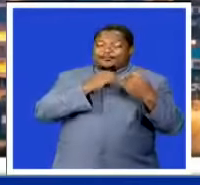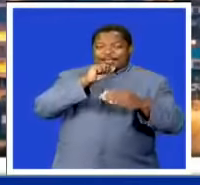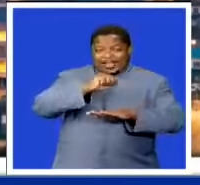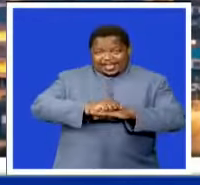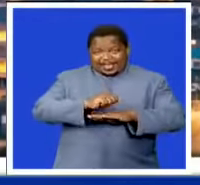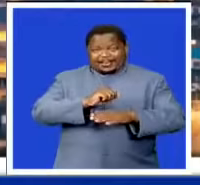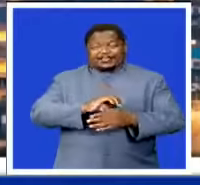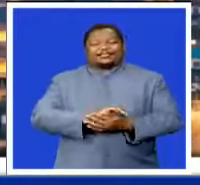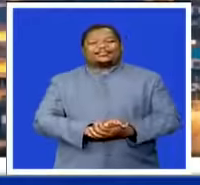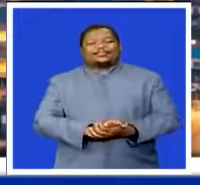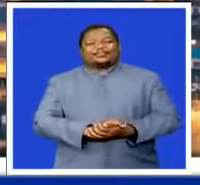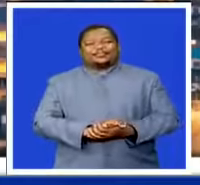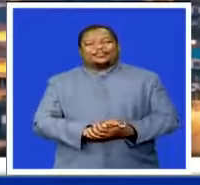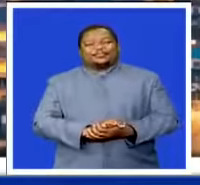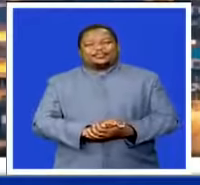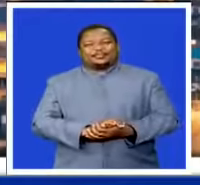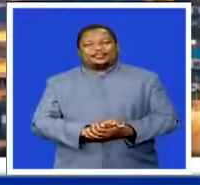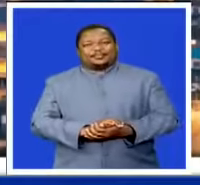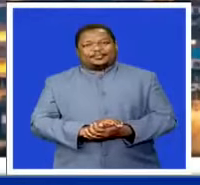talomsakato kamanzini.